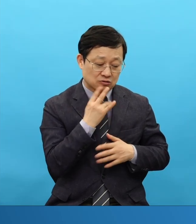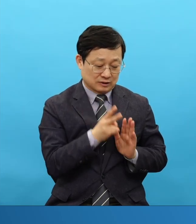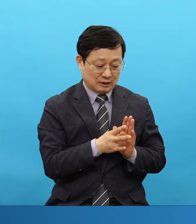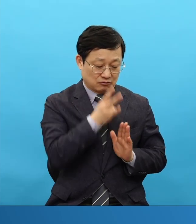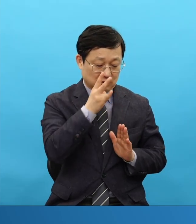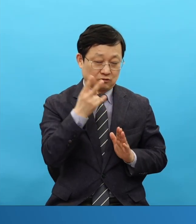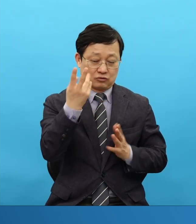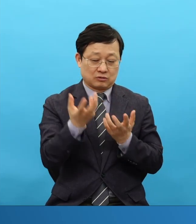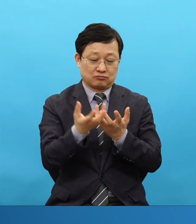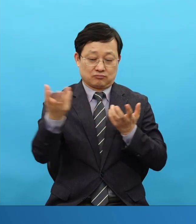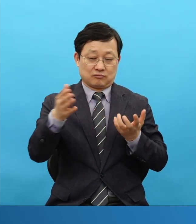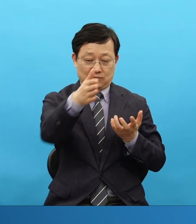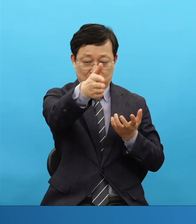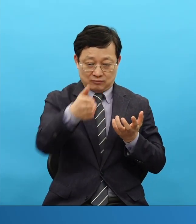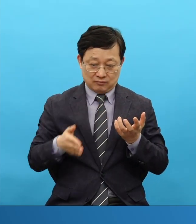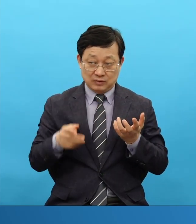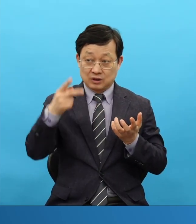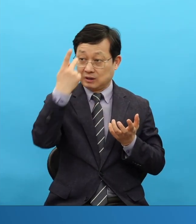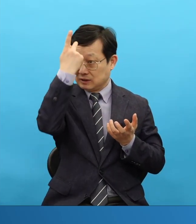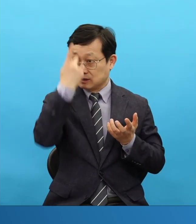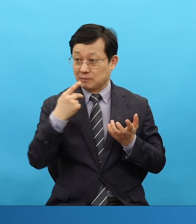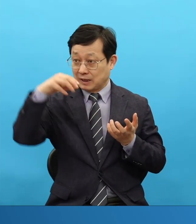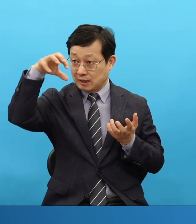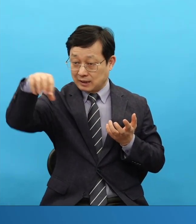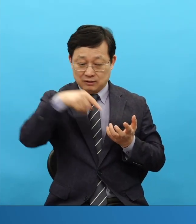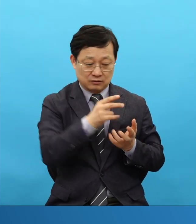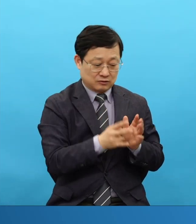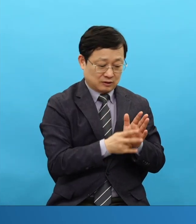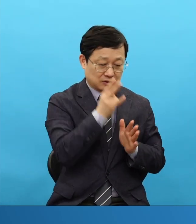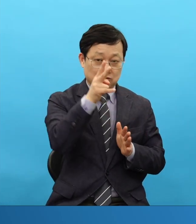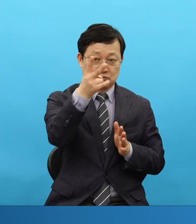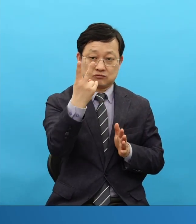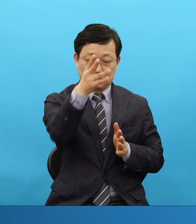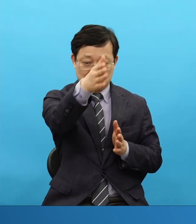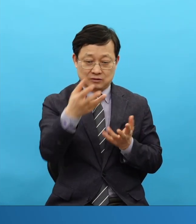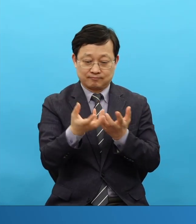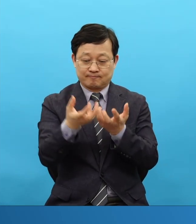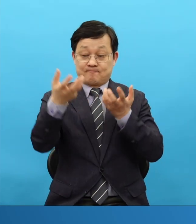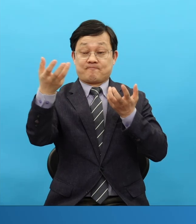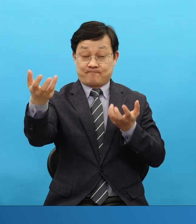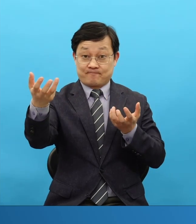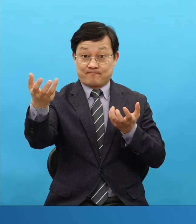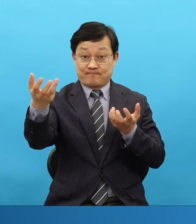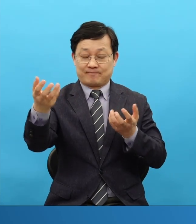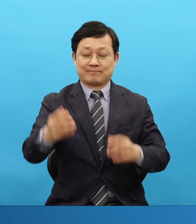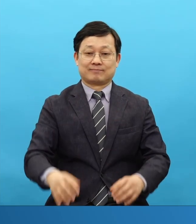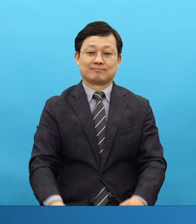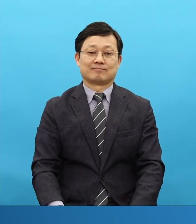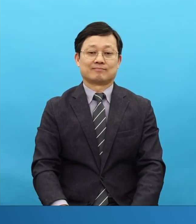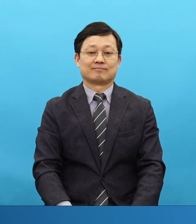Jerusalem. 남북한처럼 이렇게 나눠진 겁니다. And they were split north and south. 그러고 있을 때